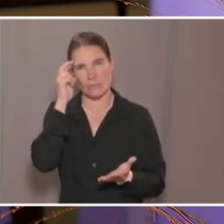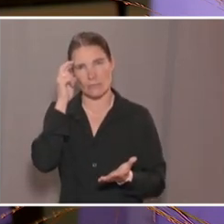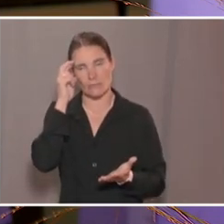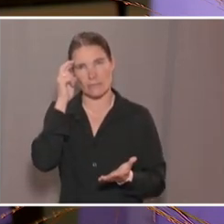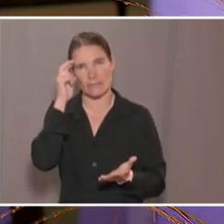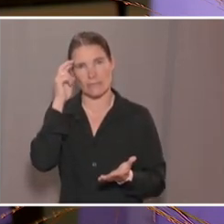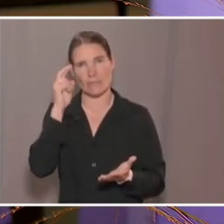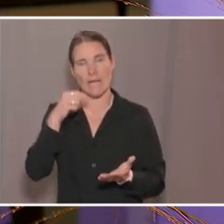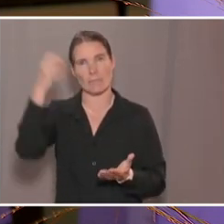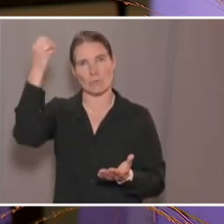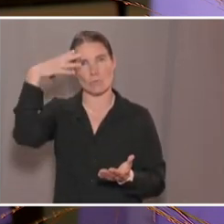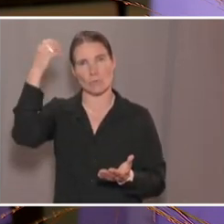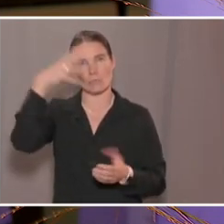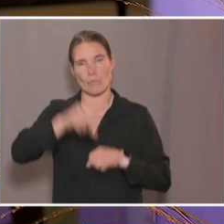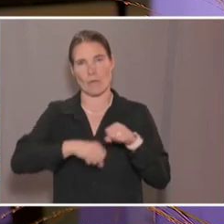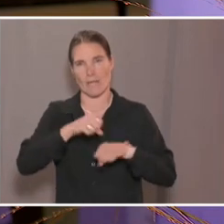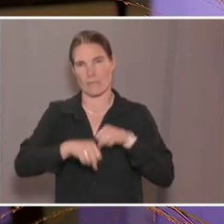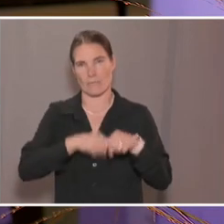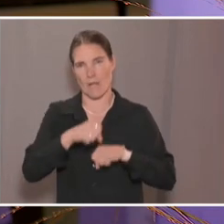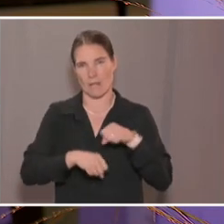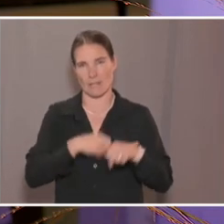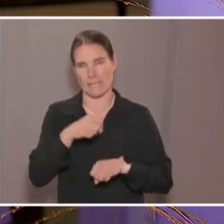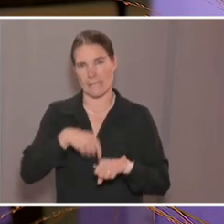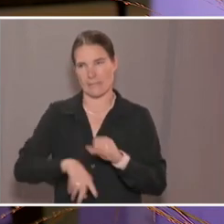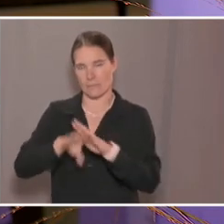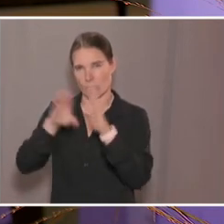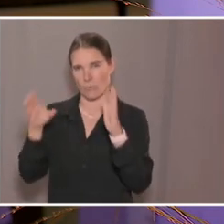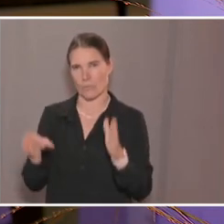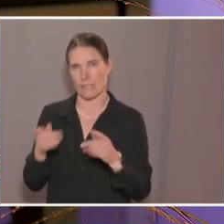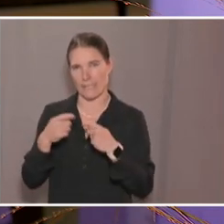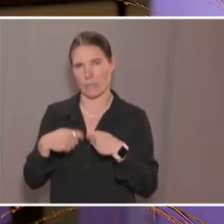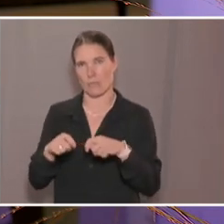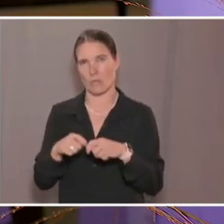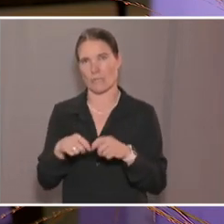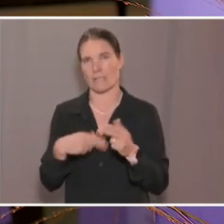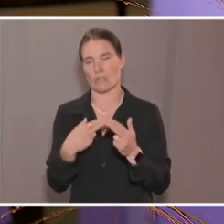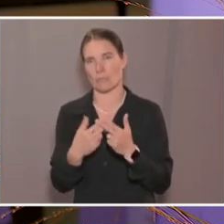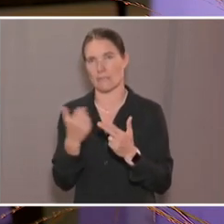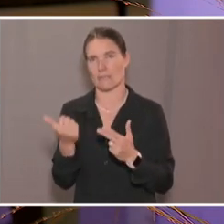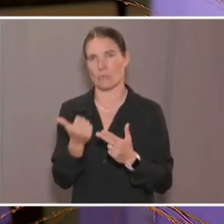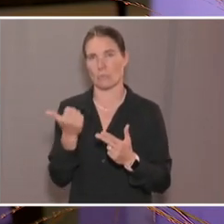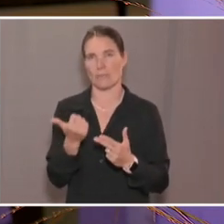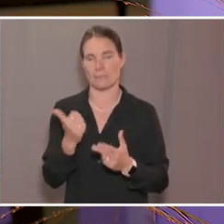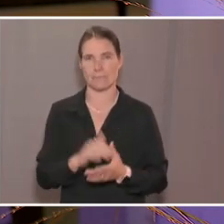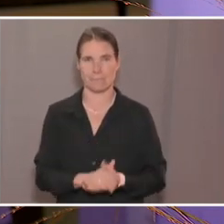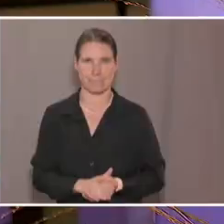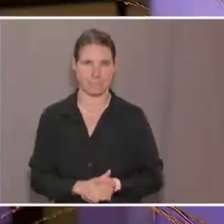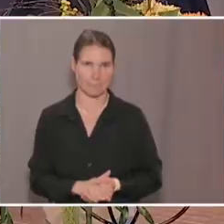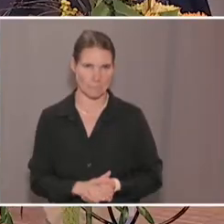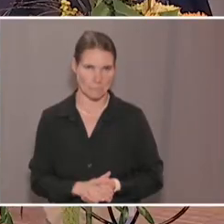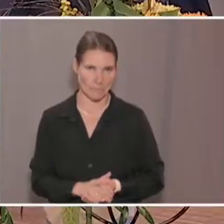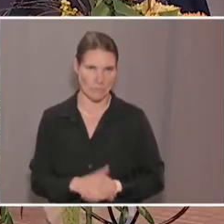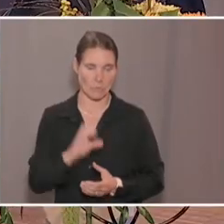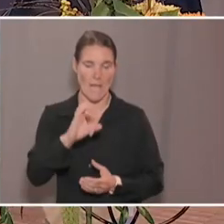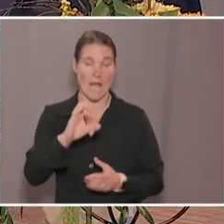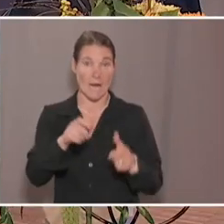wir haben Duschen für Fahrradfahrer in diesem Gebäude eingebaut. Und das passt wunderbar zu dem Projekt Radeln zum Campus,